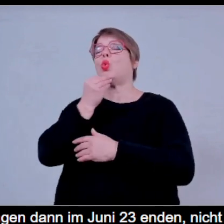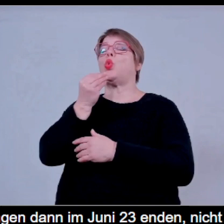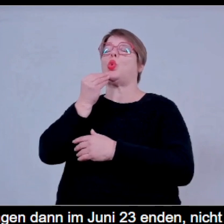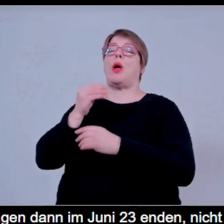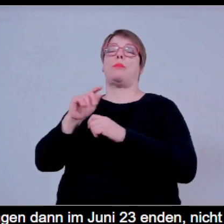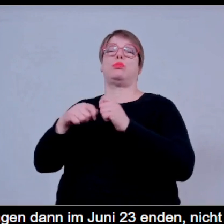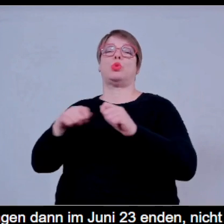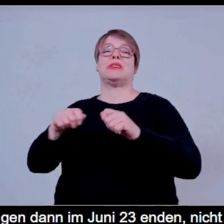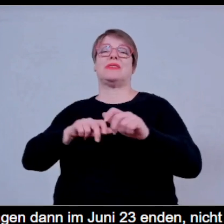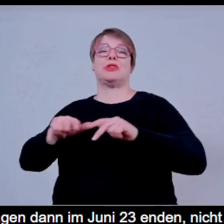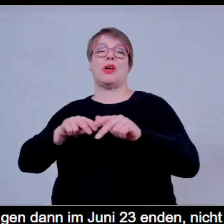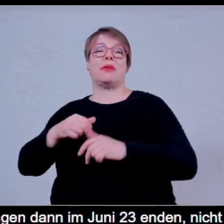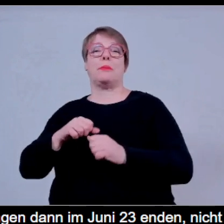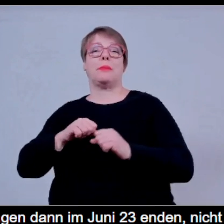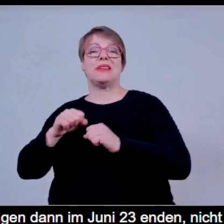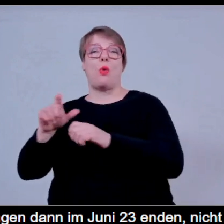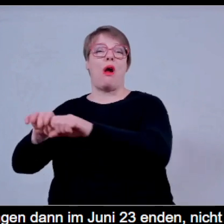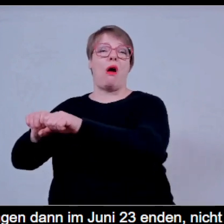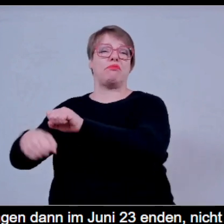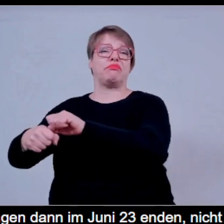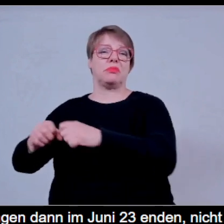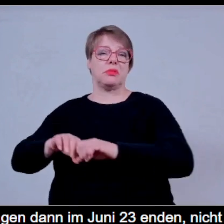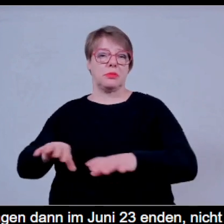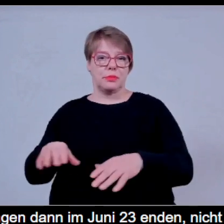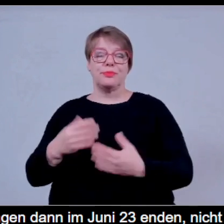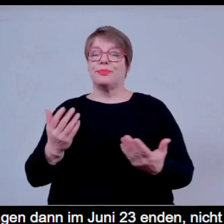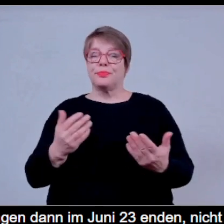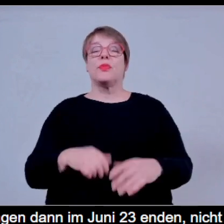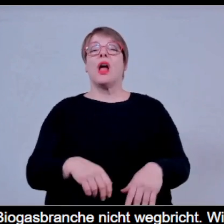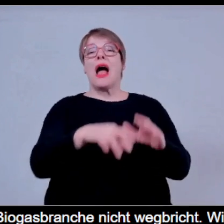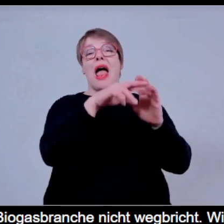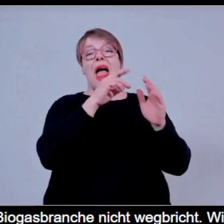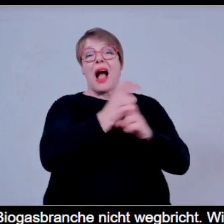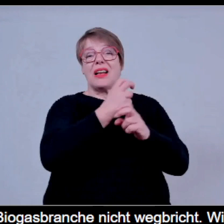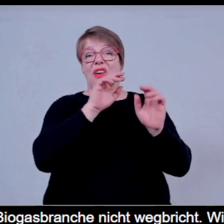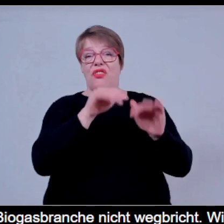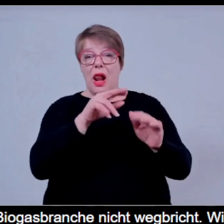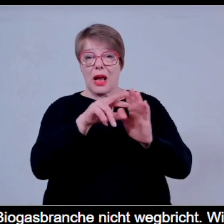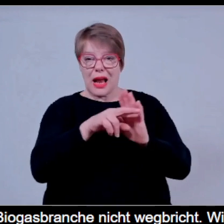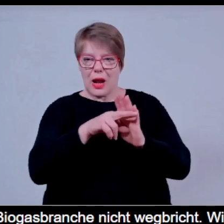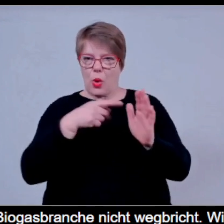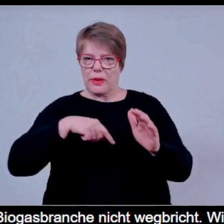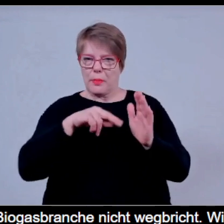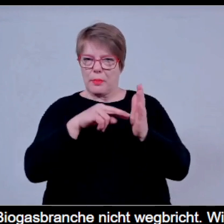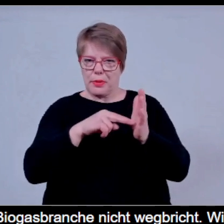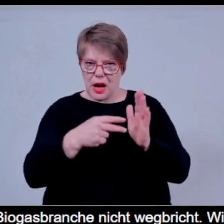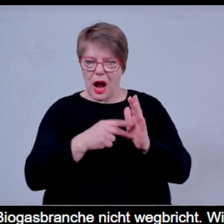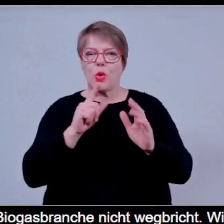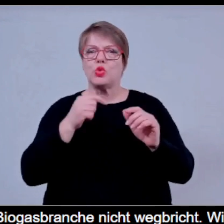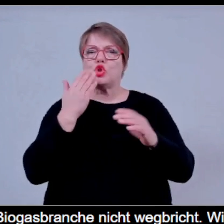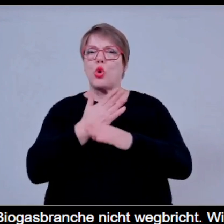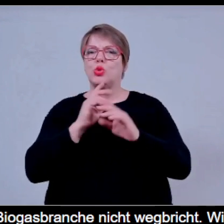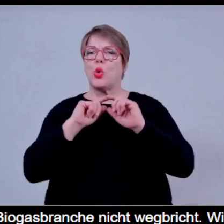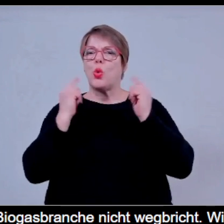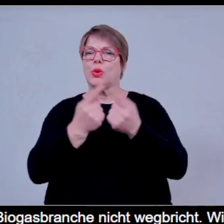eben Existenzgefährdung abwenden, also Betriebe, die in die Existenzgefährdung geraten aufgrund der jetzt